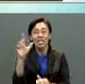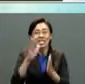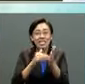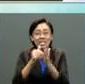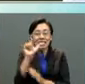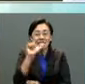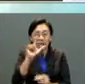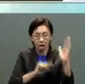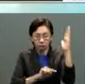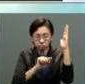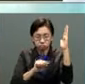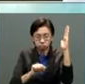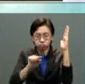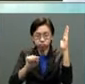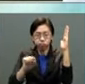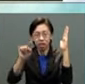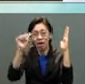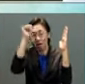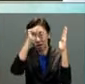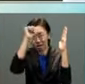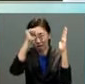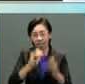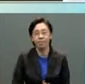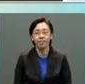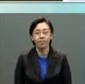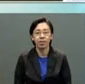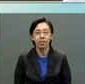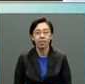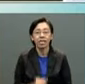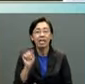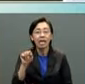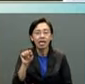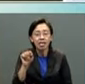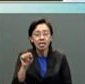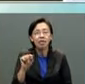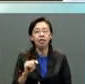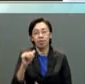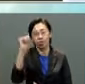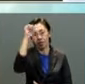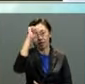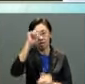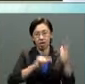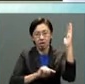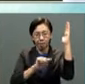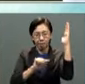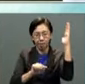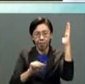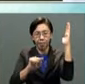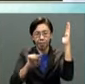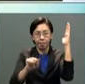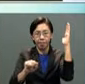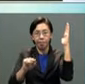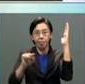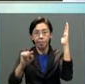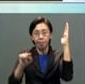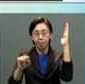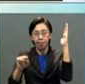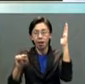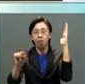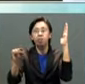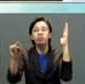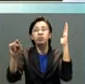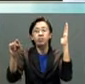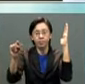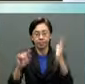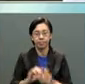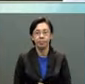บนนั่นนะครับทะแยงขึ้นไปถึงแม้จะมีขึ้นมีลงมีขึ้นมีลงแต่เทรนด์ของหรือแนวโน้มของเส้นกราฟยังทะแยงขึ้นไปข้างบนอยู่เล